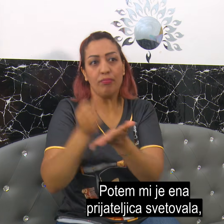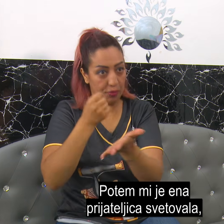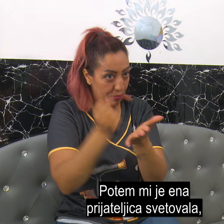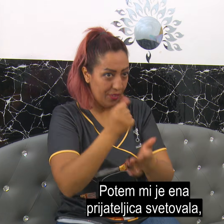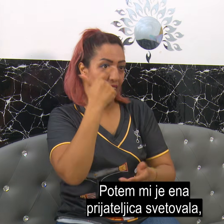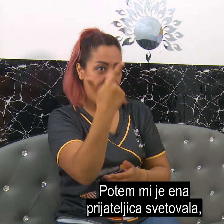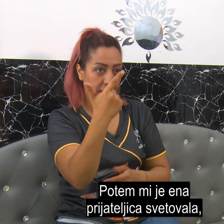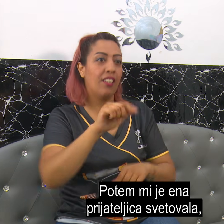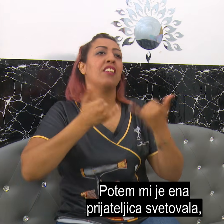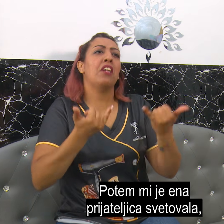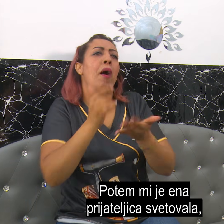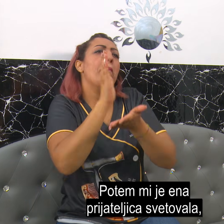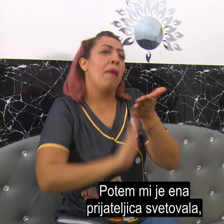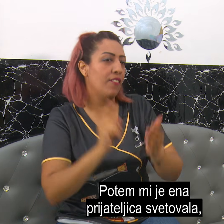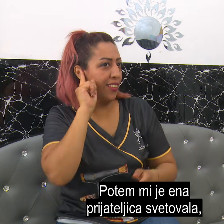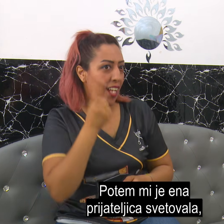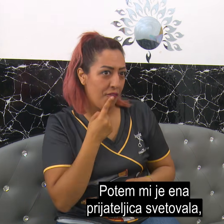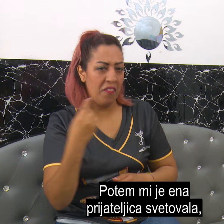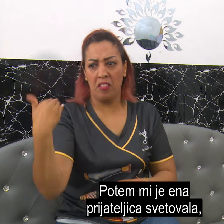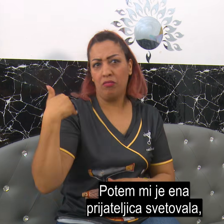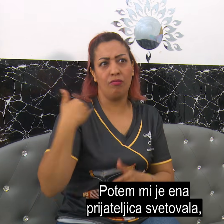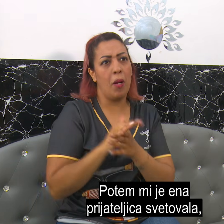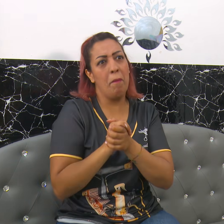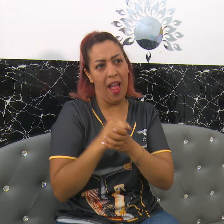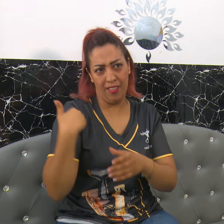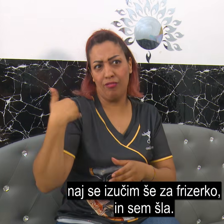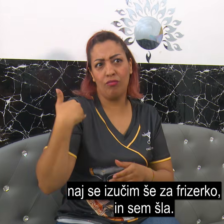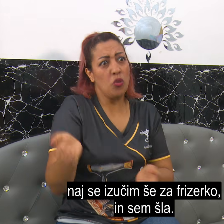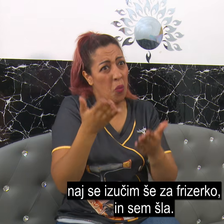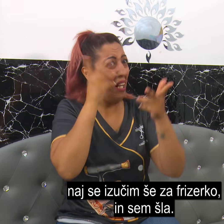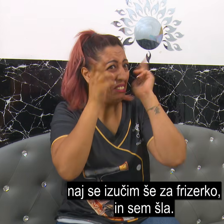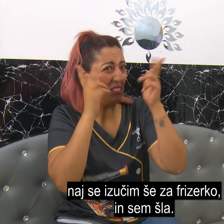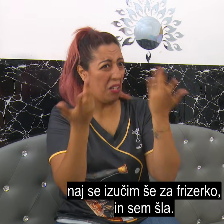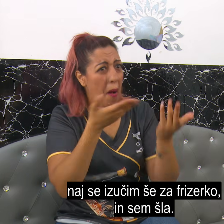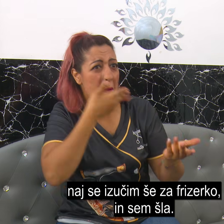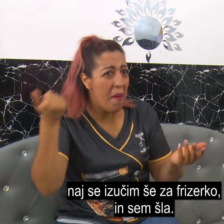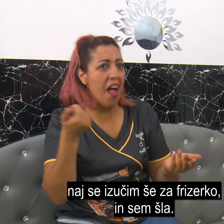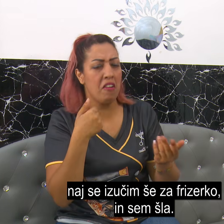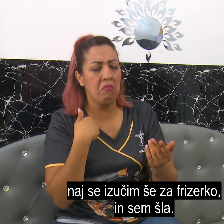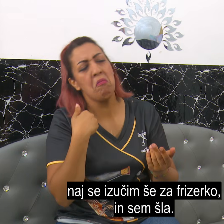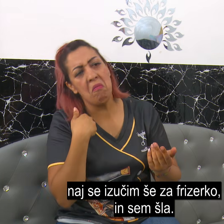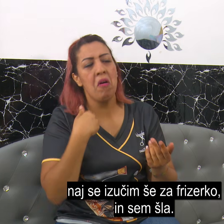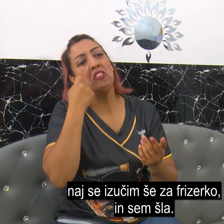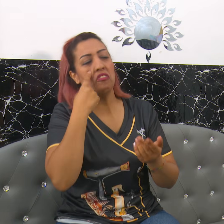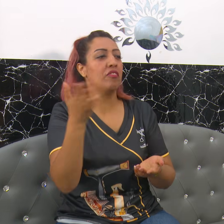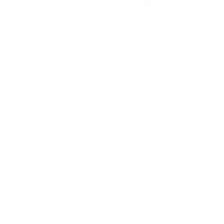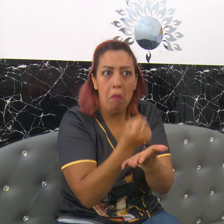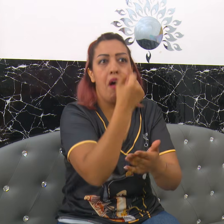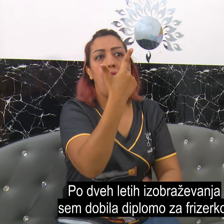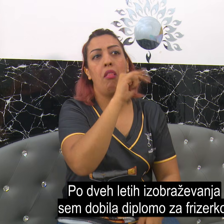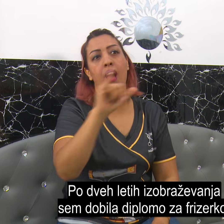Potem je ena prijateljica svetovala, naj se izučim še za frizerko, in sem šla. Po 2